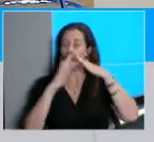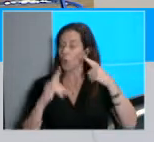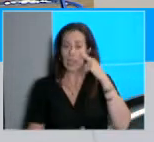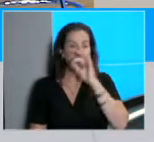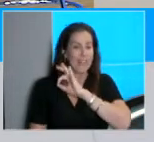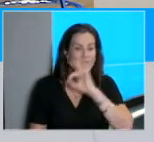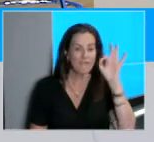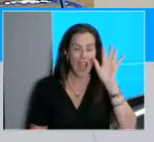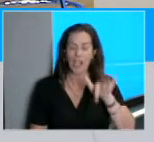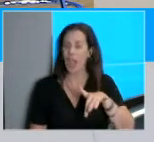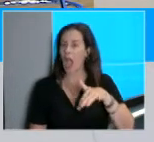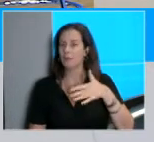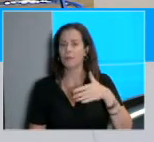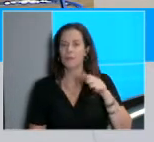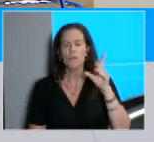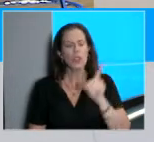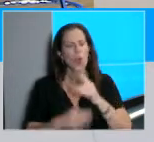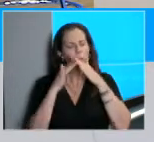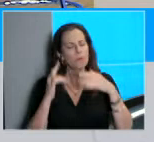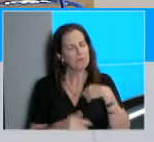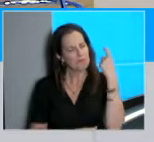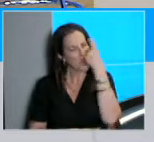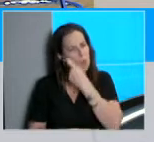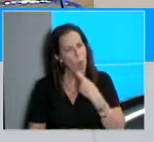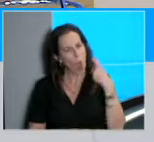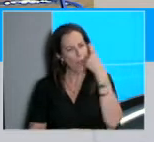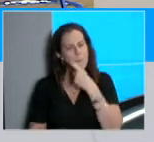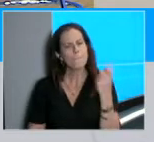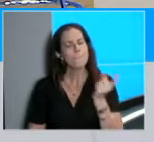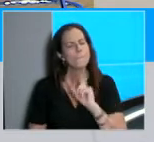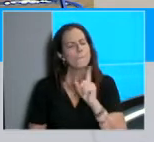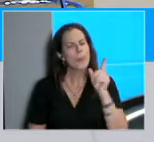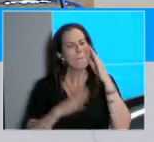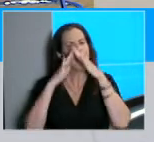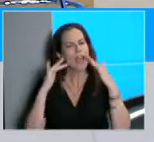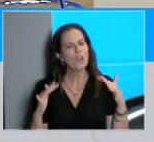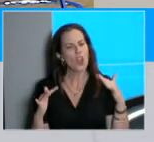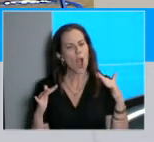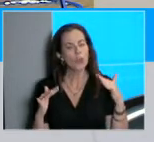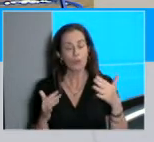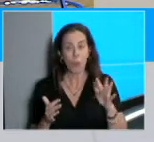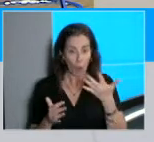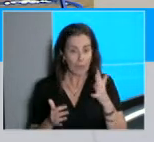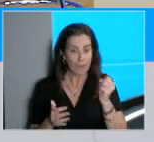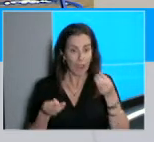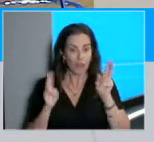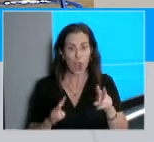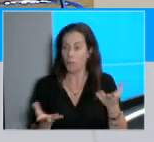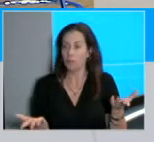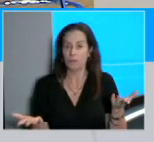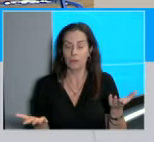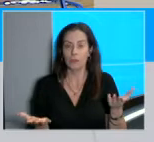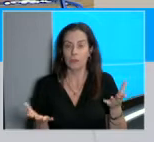לא רק בעירות, גם כפרים אפילו בדרום לבנון. ואני תוהה לעצמי, מי עומד שם, אם יש בכלל אפשרות כזאת,